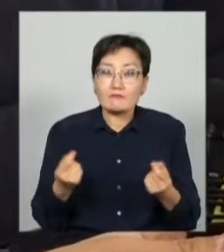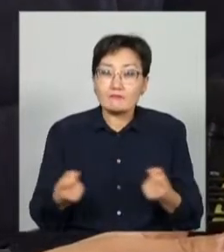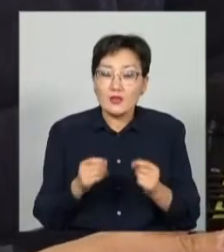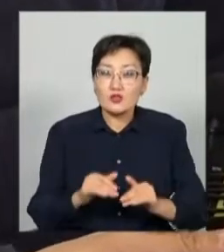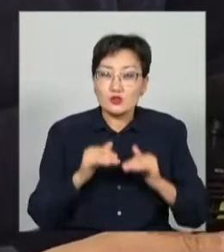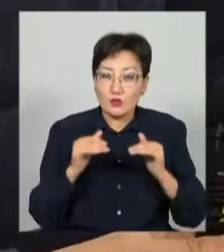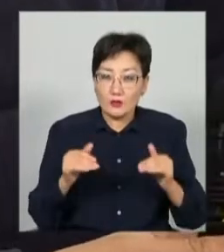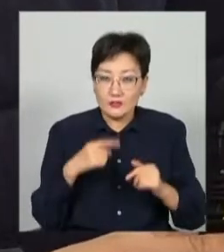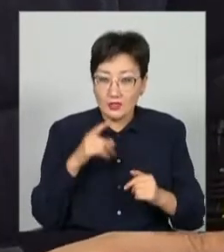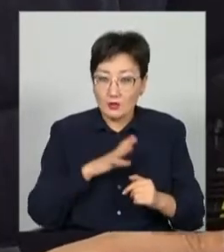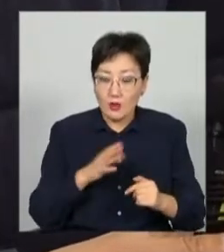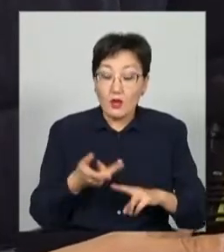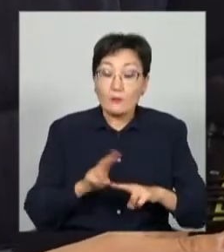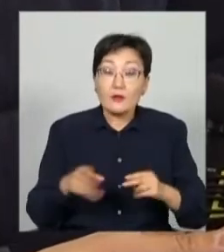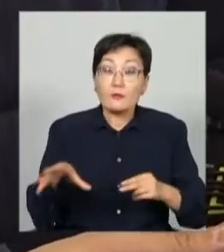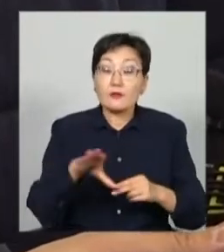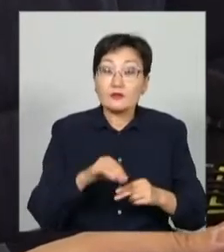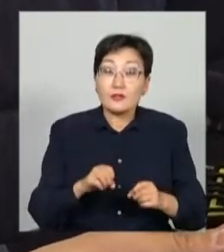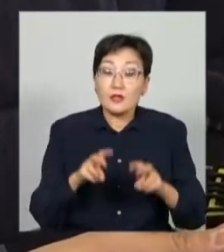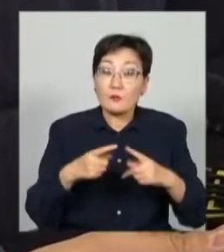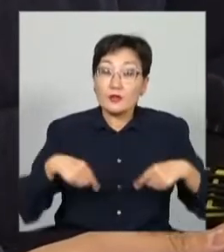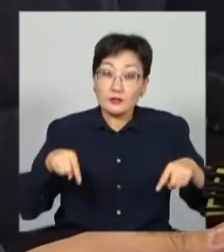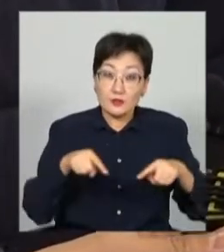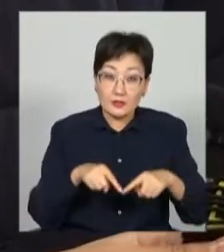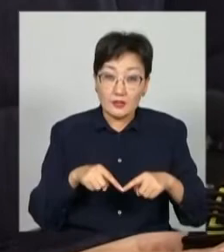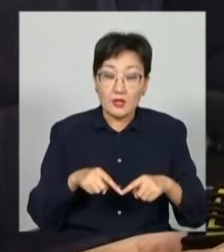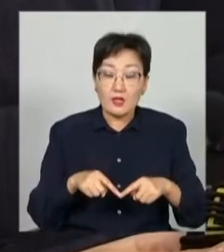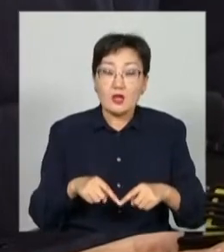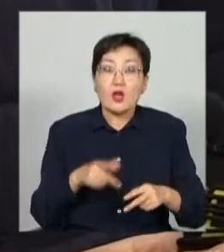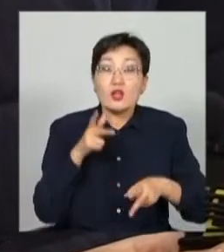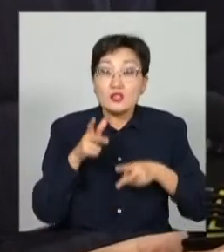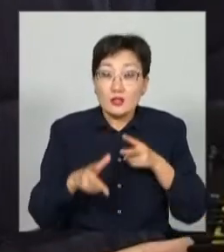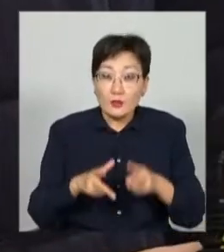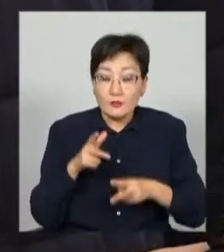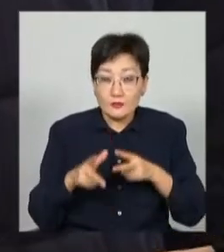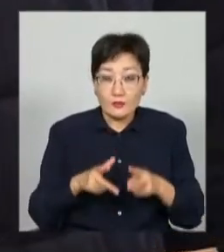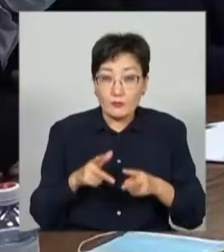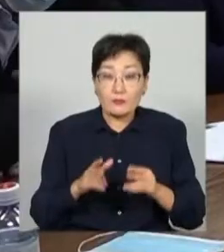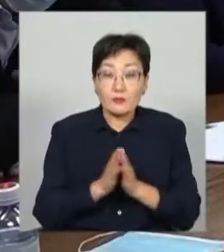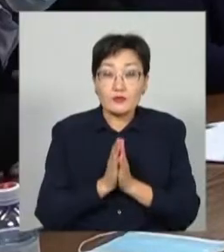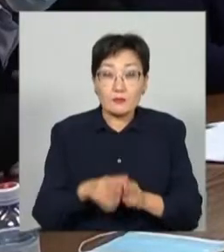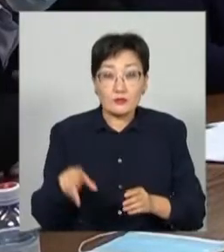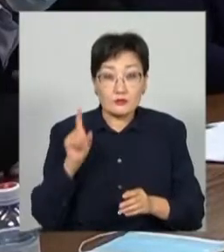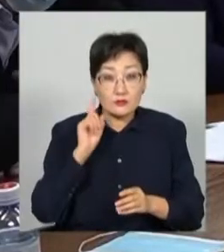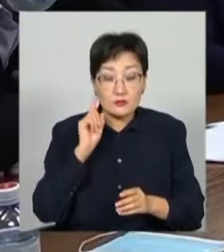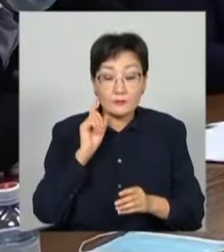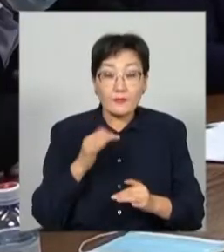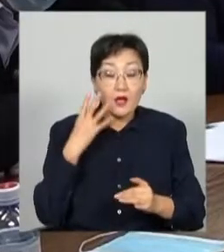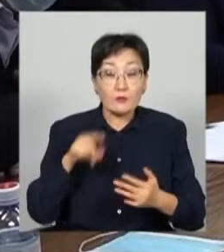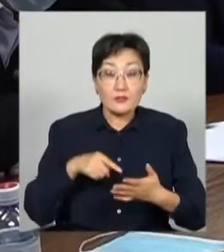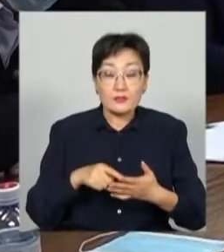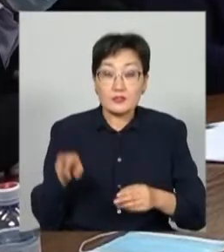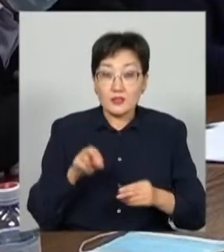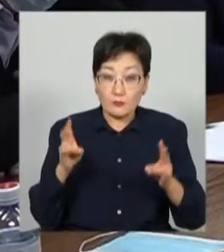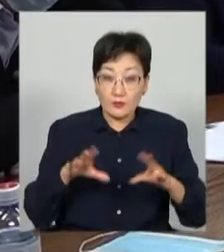qoyan. Sondıqtan biz barlıq quzurlu organdarğa janayqayımız jetkizgimiz keledi. Алматыда